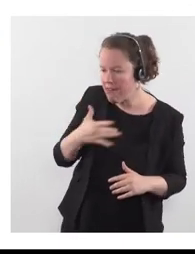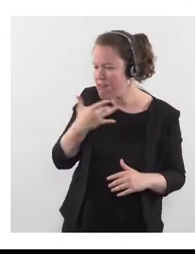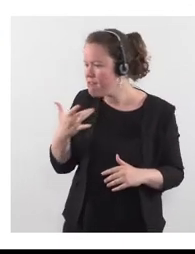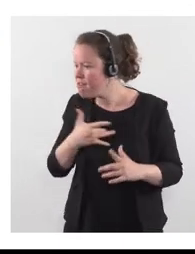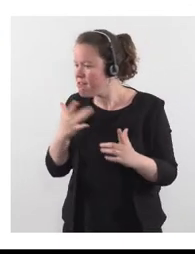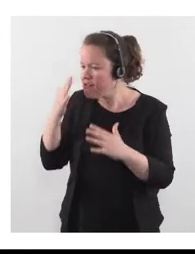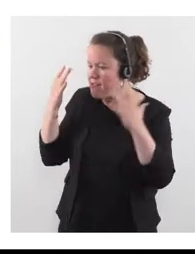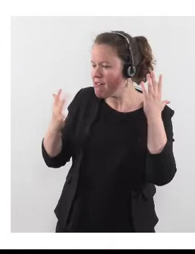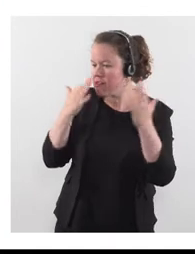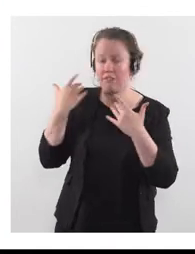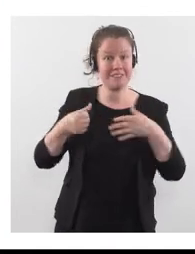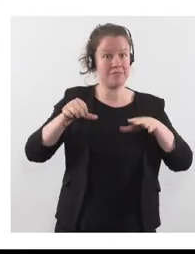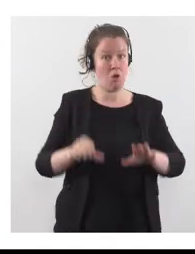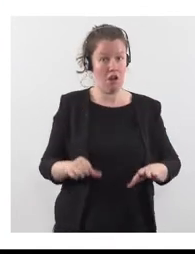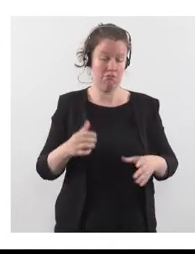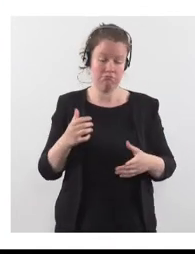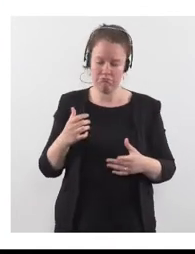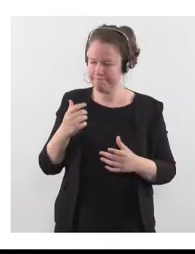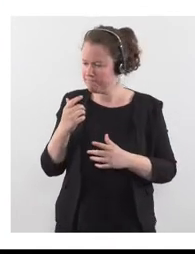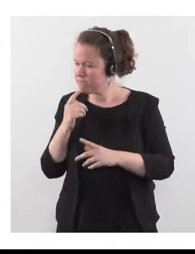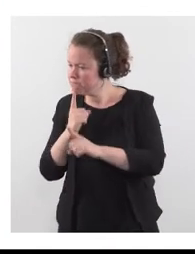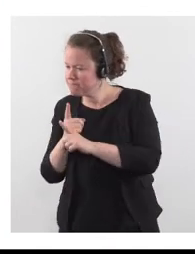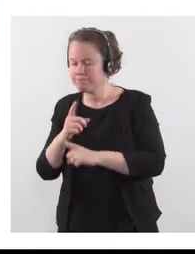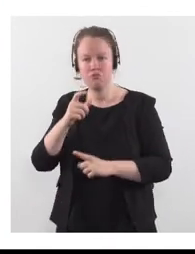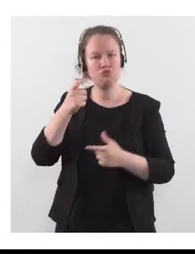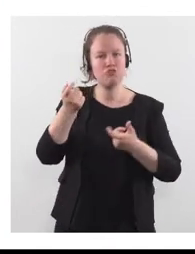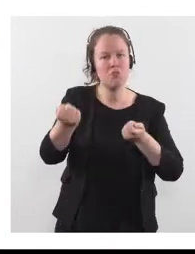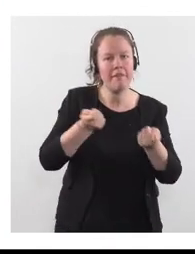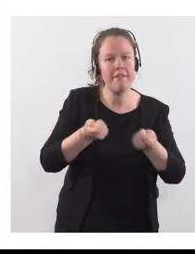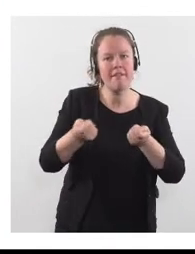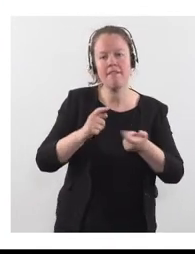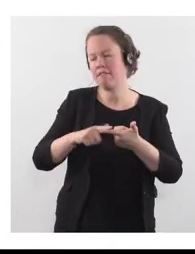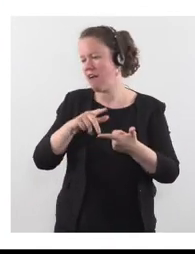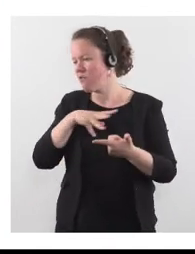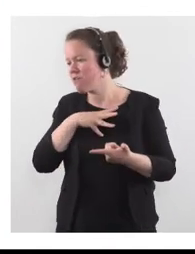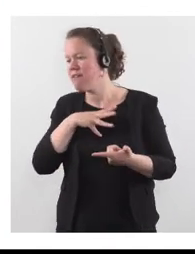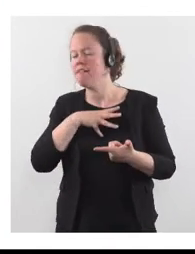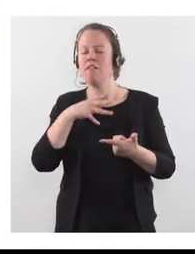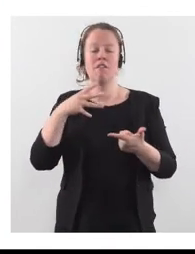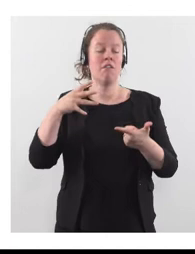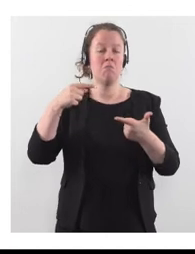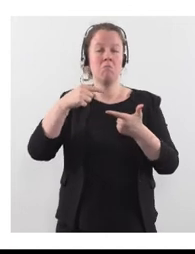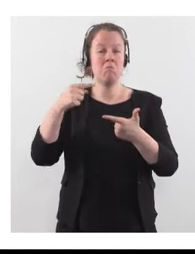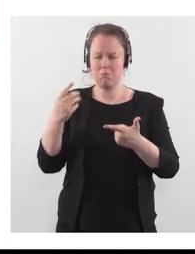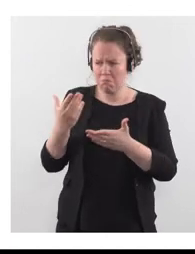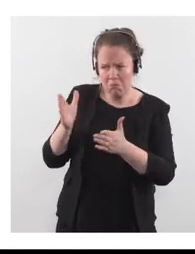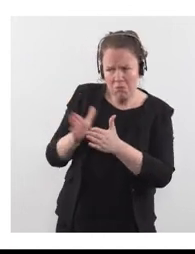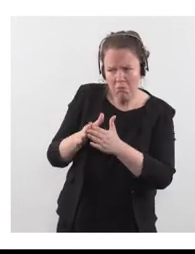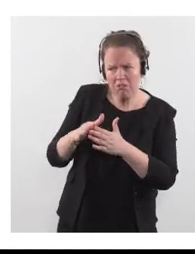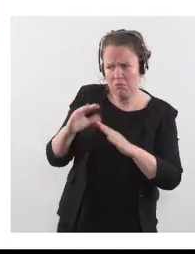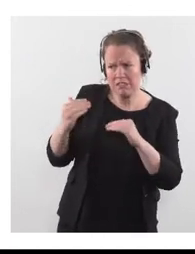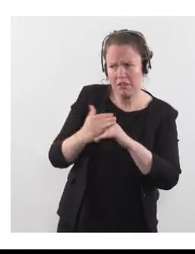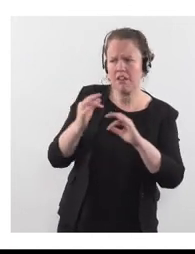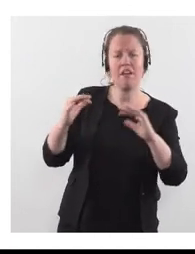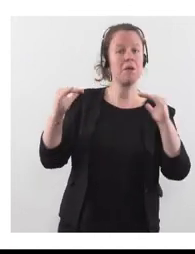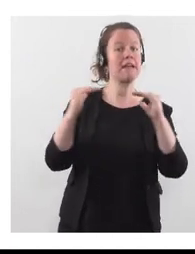avons rencontré un gestionnaire, un avocat. Nous avons demandé quelles étaient leurs politiques sur l'égalité,